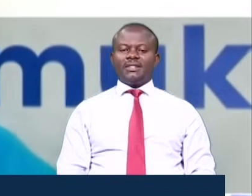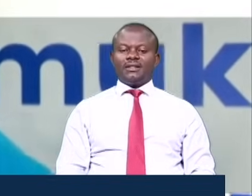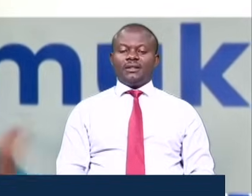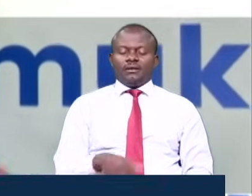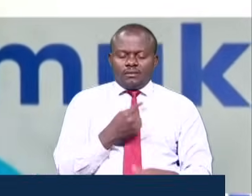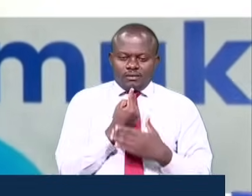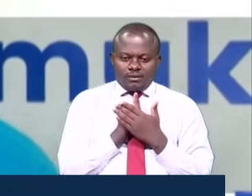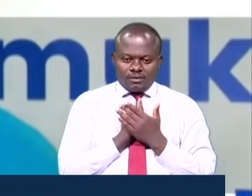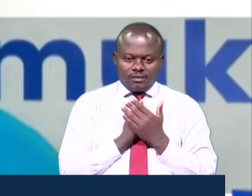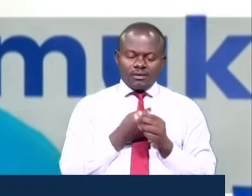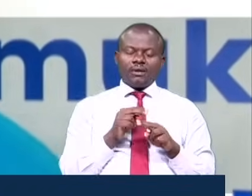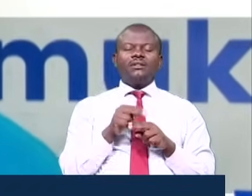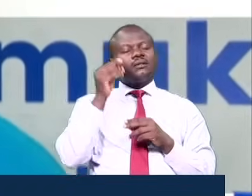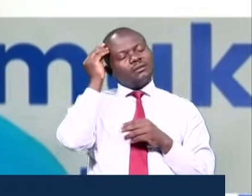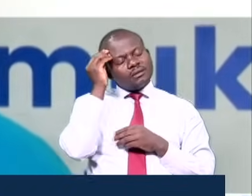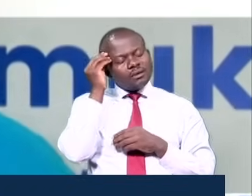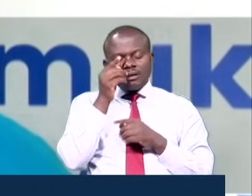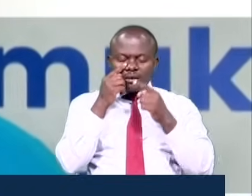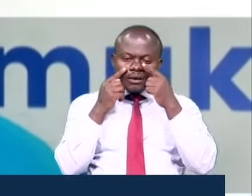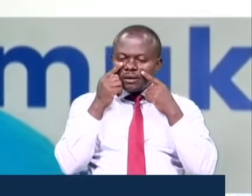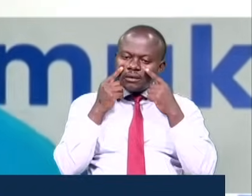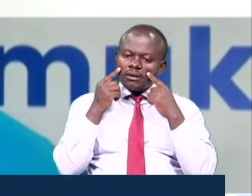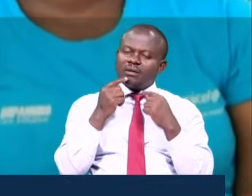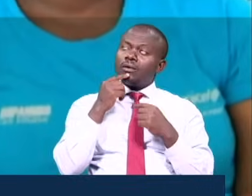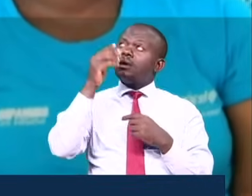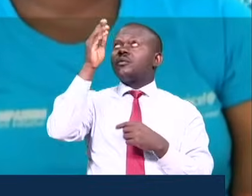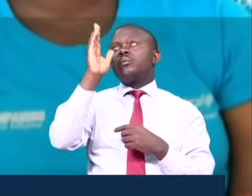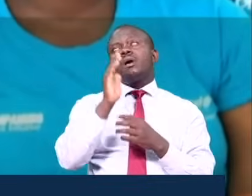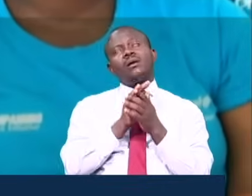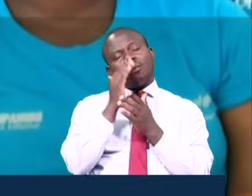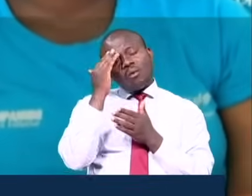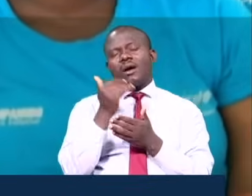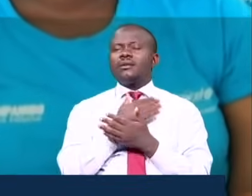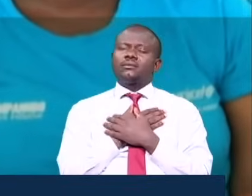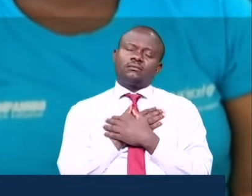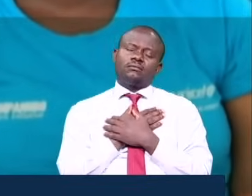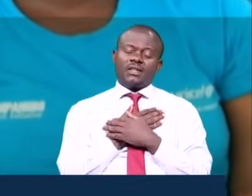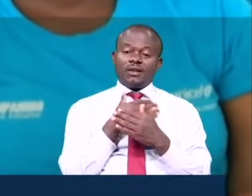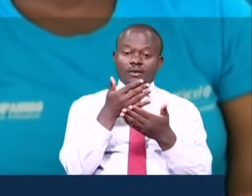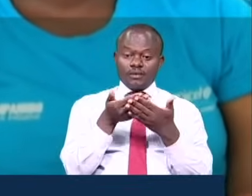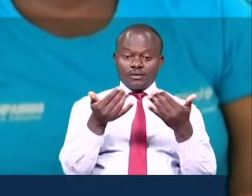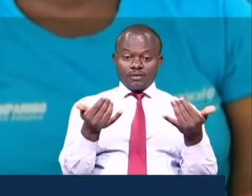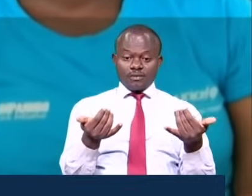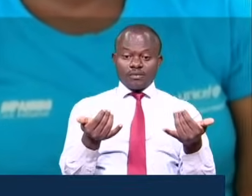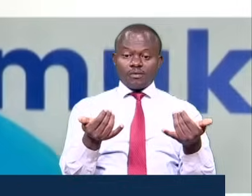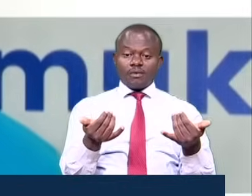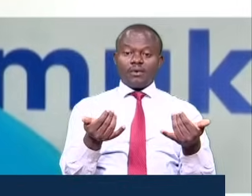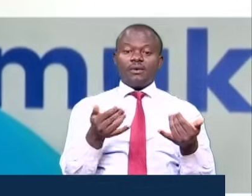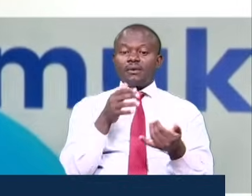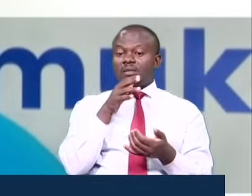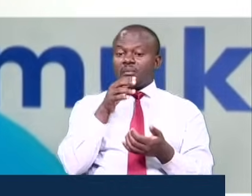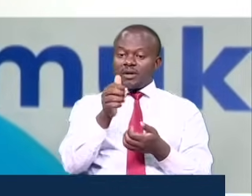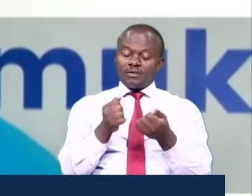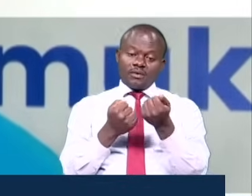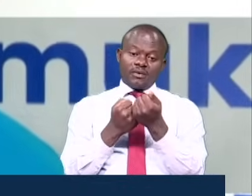nkajya nicara nkiganyira nkarira ariko ubu wamoye iki? Kugeza na n'ubu mama na n'ubu niwe unshyigikiye,